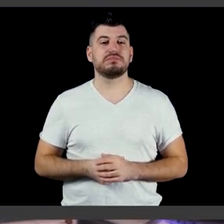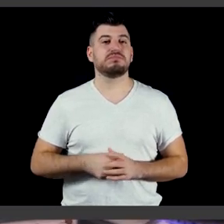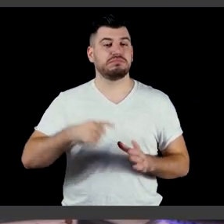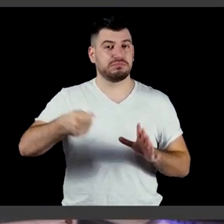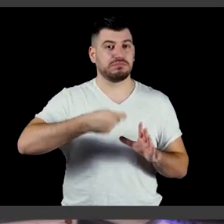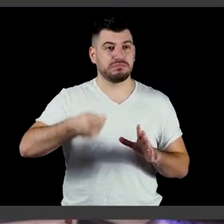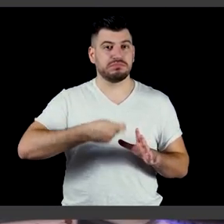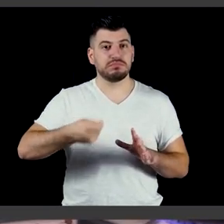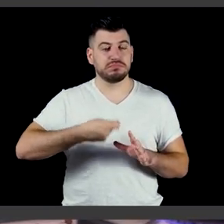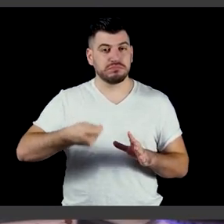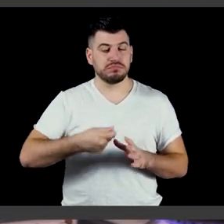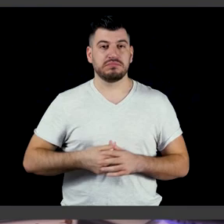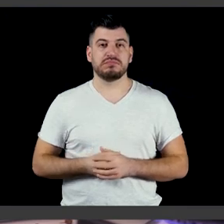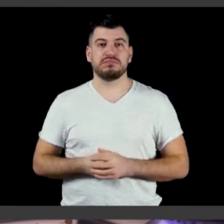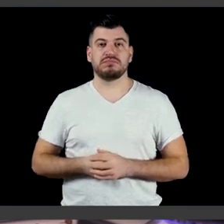Ανακατεύω.